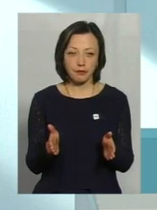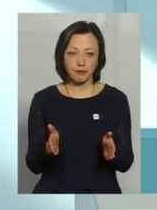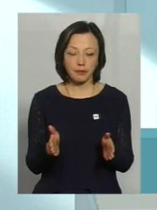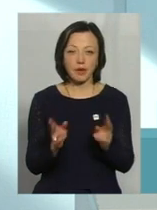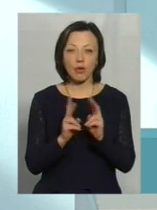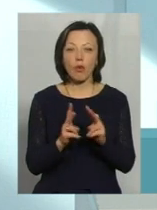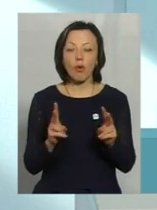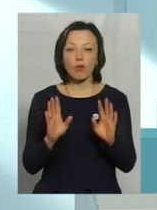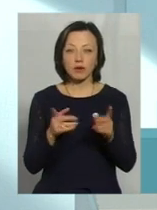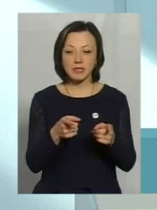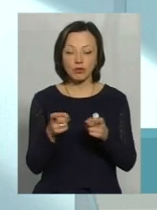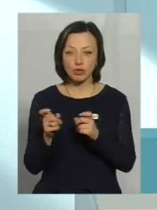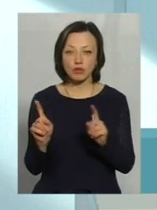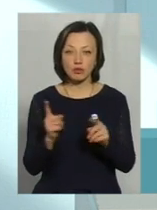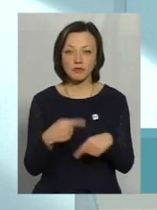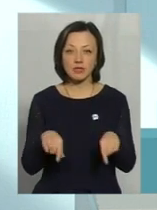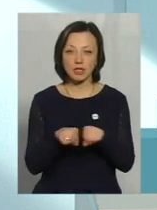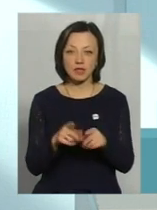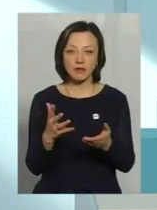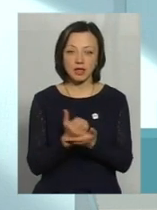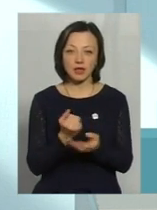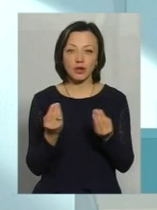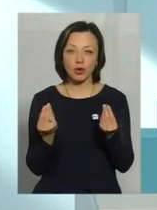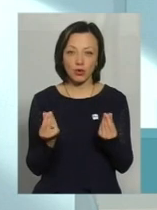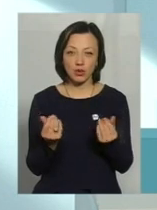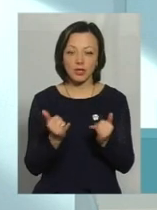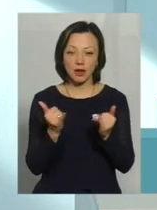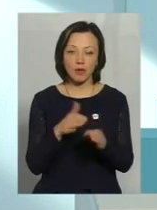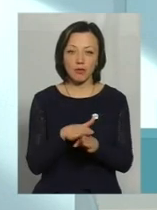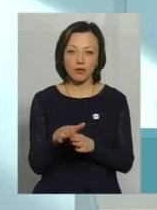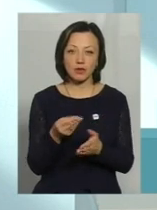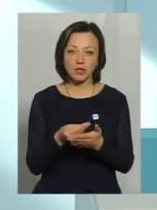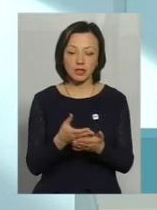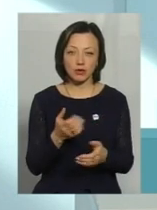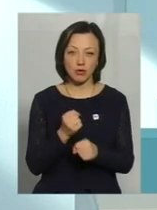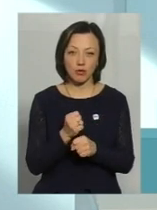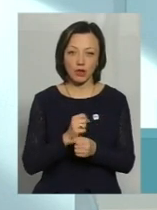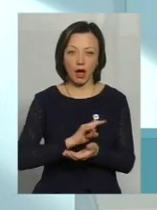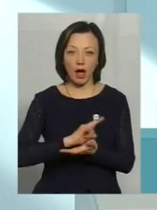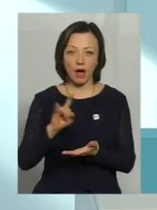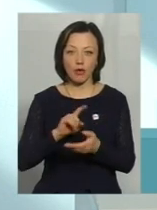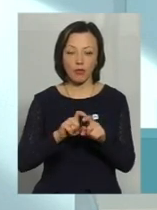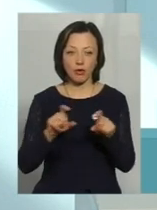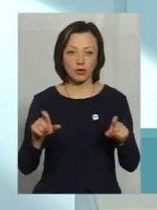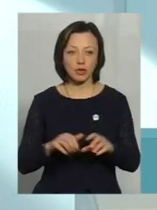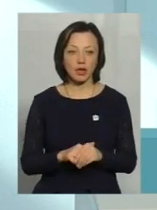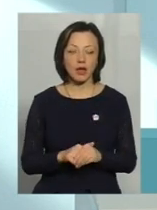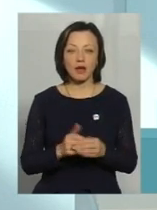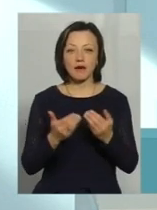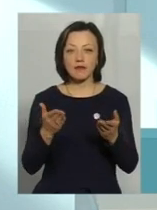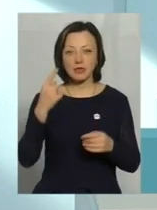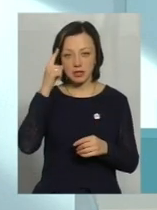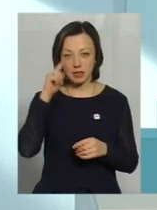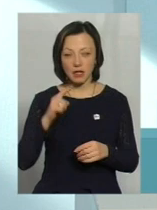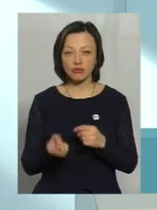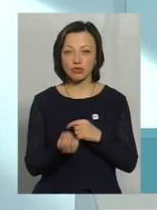Кого будемо залучати для того, щоб все ж таки віднайти гроші для повноцінної роботи аеропорту? Не, ви знаєте,